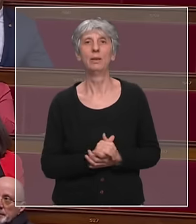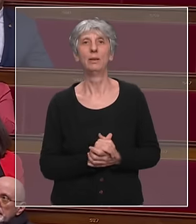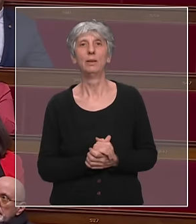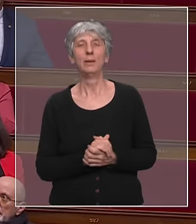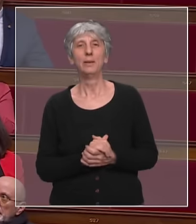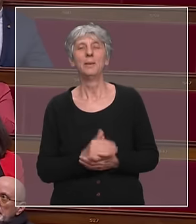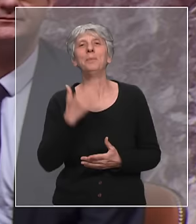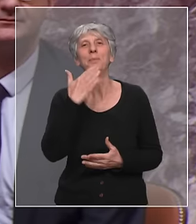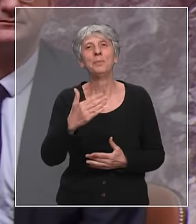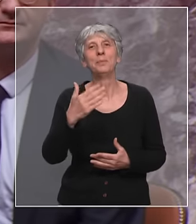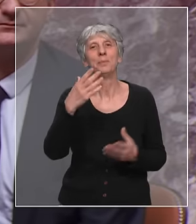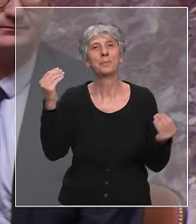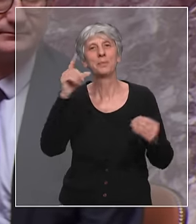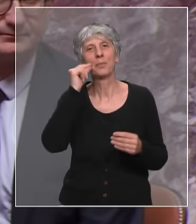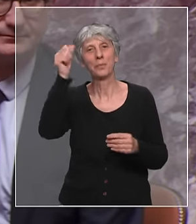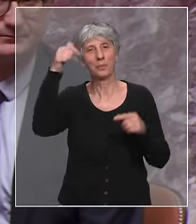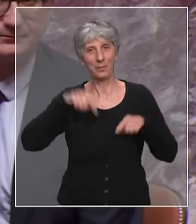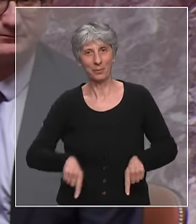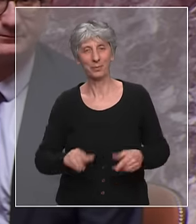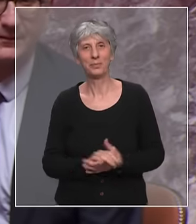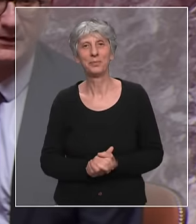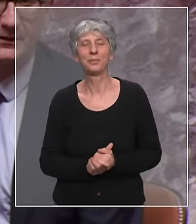Merci beaucoup, monsieur le Premier ministre.